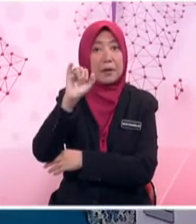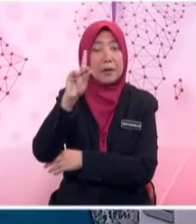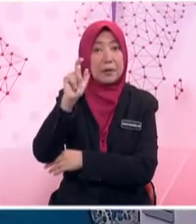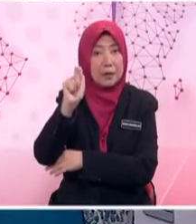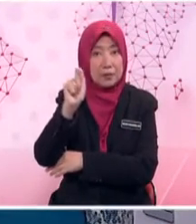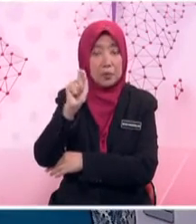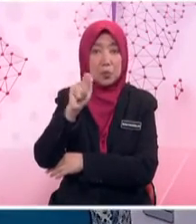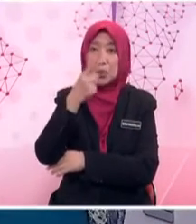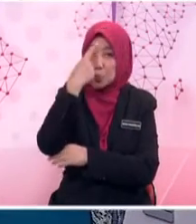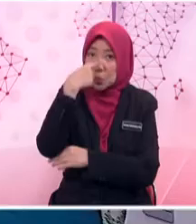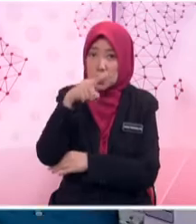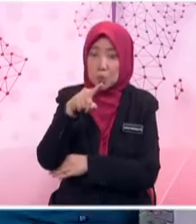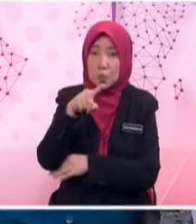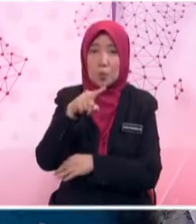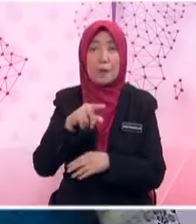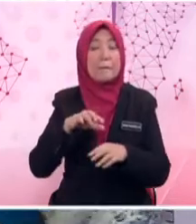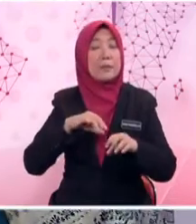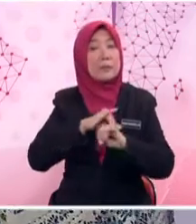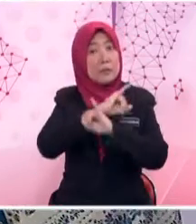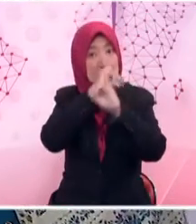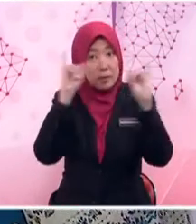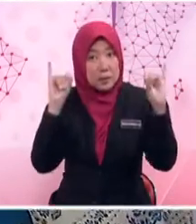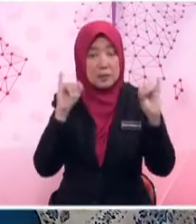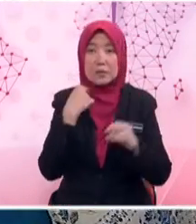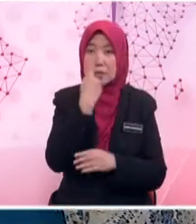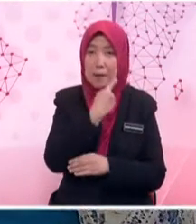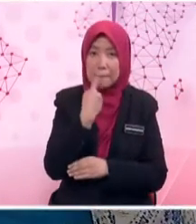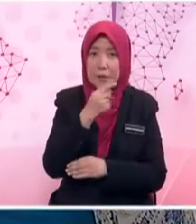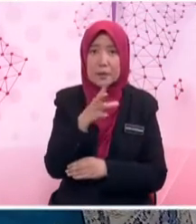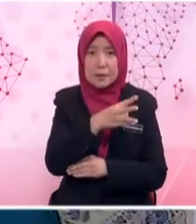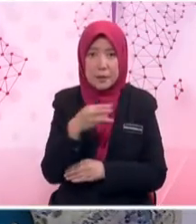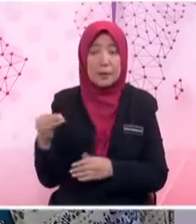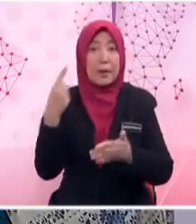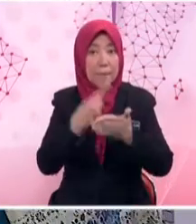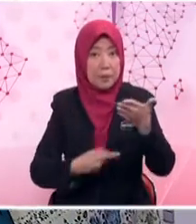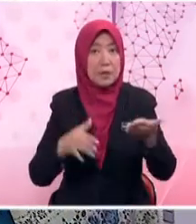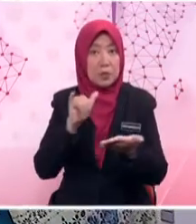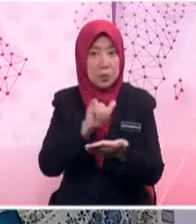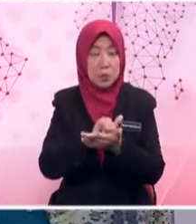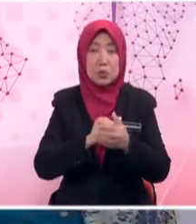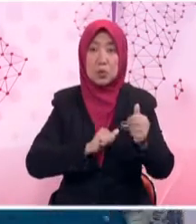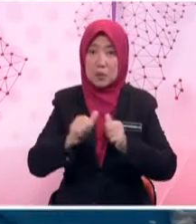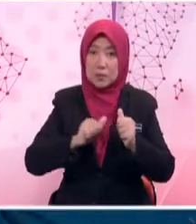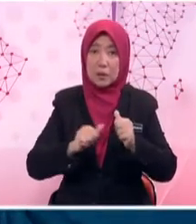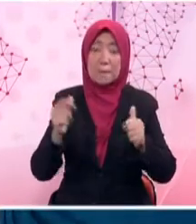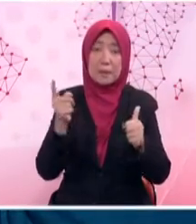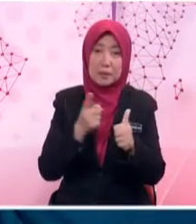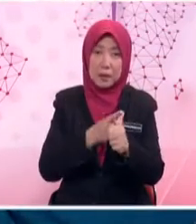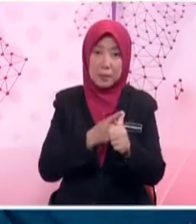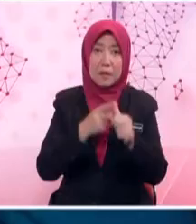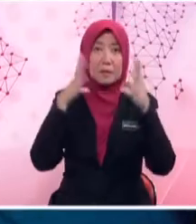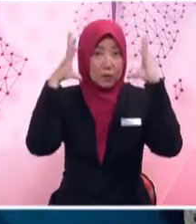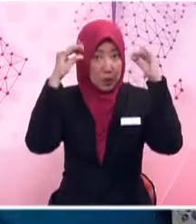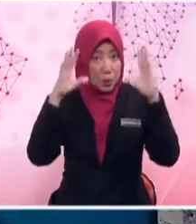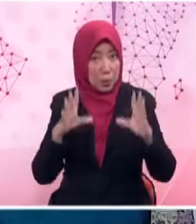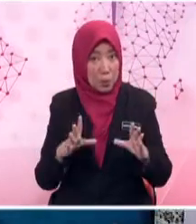tentang siapa dan apa itu. Okey. Okey, saya akan buat aktiviti yang pertama. Yang kedua, ketiga, keempat kita bagi Rina pula buat jadi